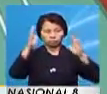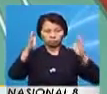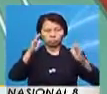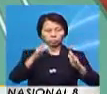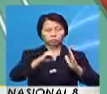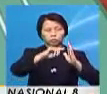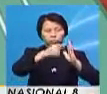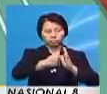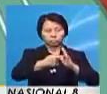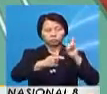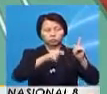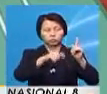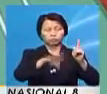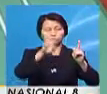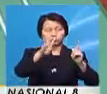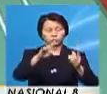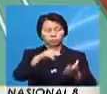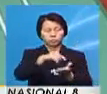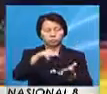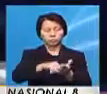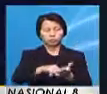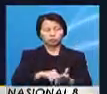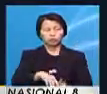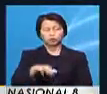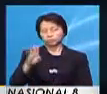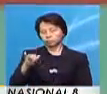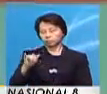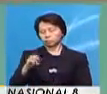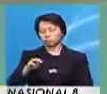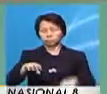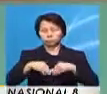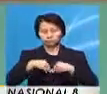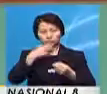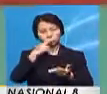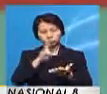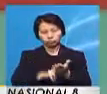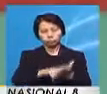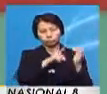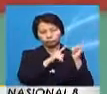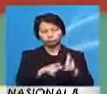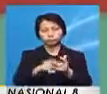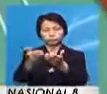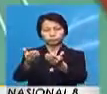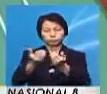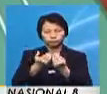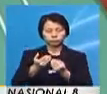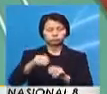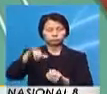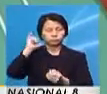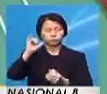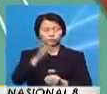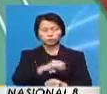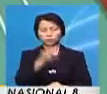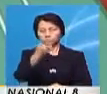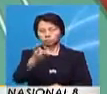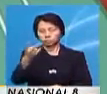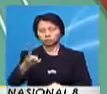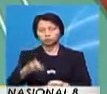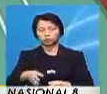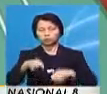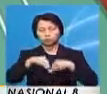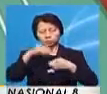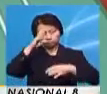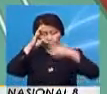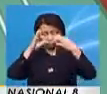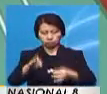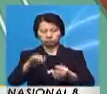berkuat kuasa 1 Mei ini. BAM menerima surat peletakan jawatan Wei Feng semalam dan mereka menerima